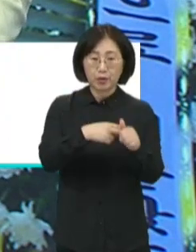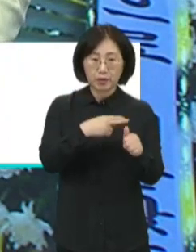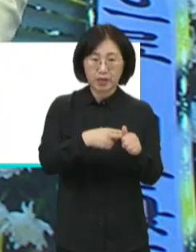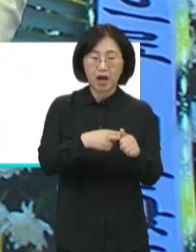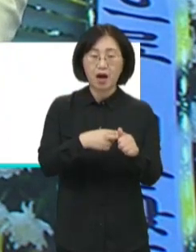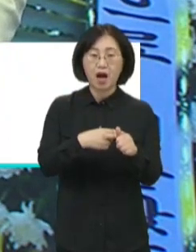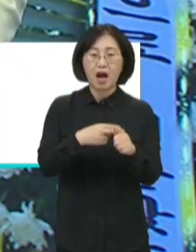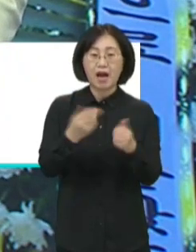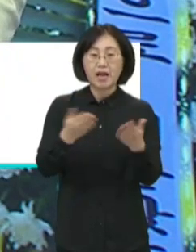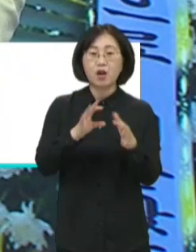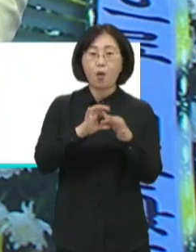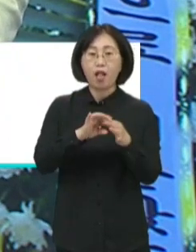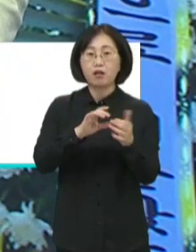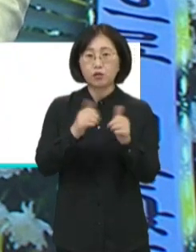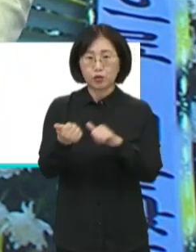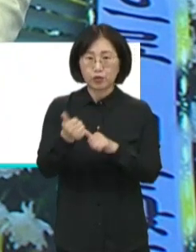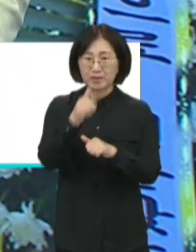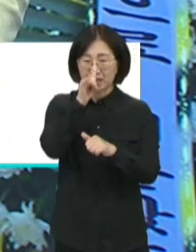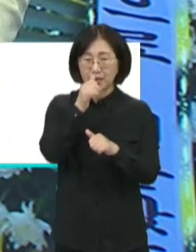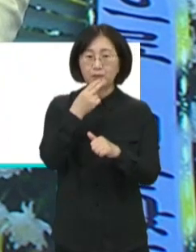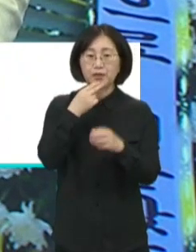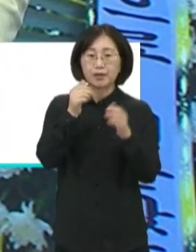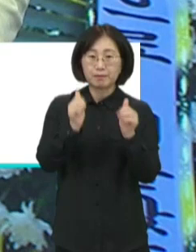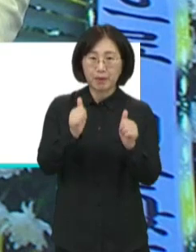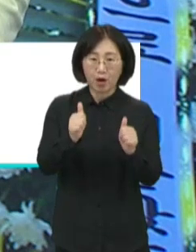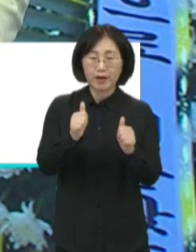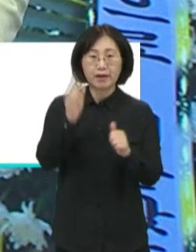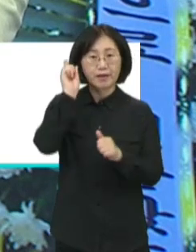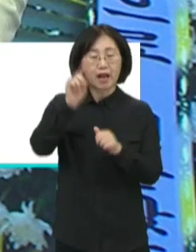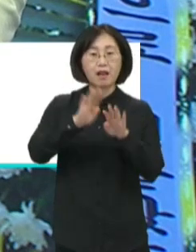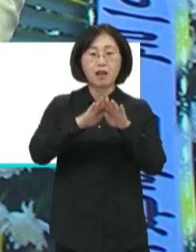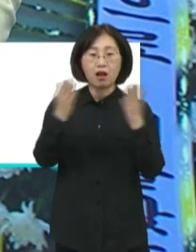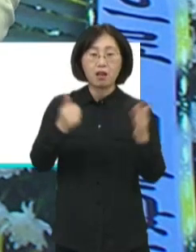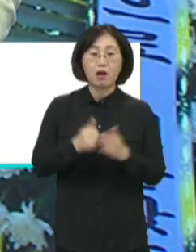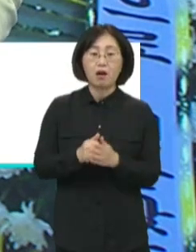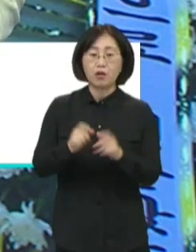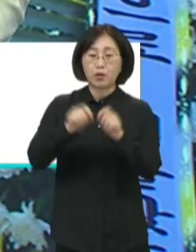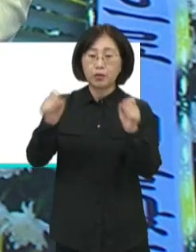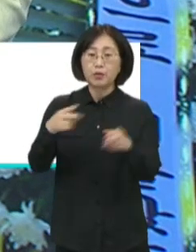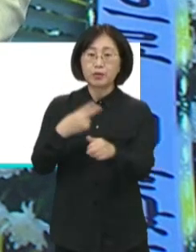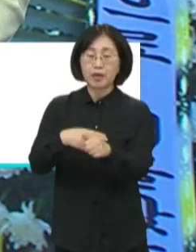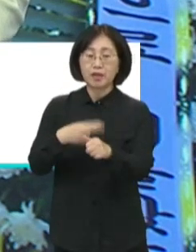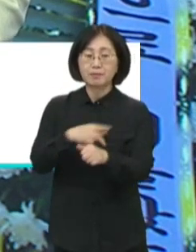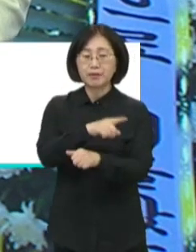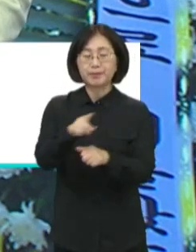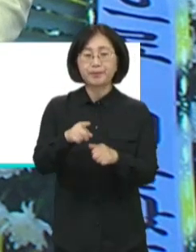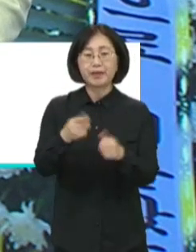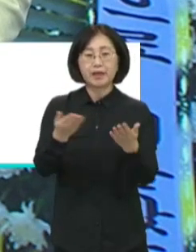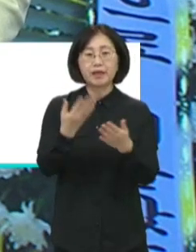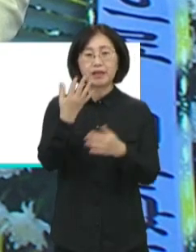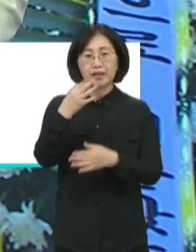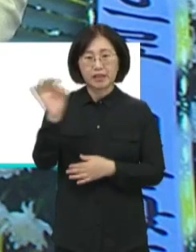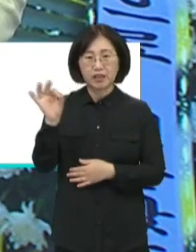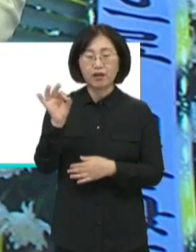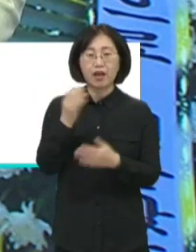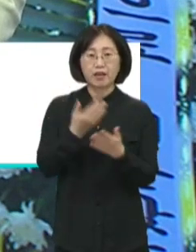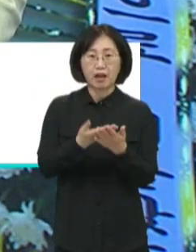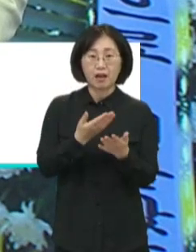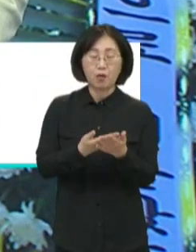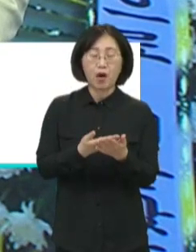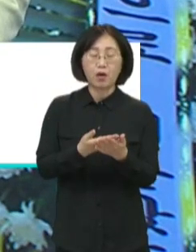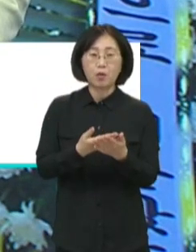동료 교사들은 고인의 죽음이 마땅히 보호하지 못한 사회의 책임이라며 순직 처리와 함께 조속한 수사 결과 발표를